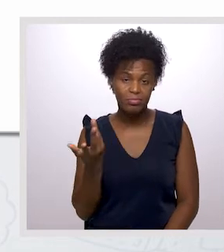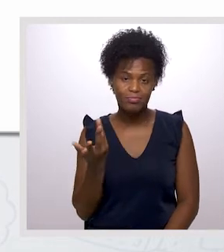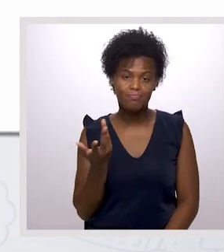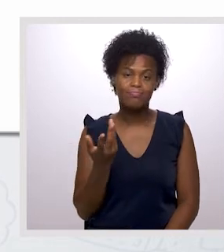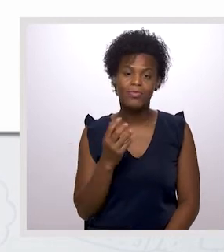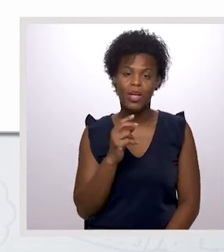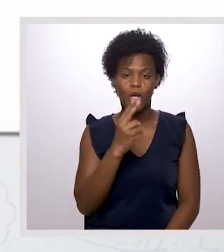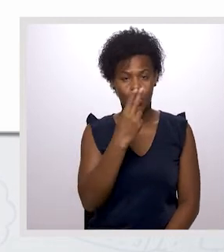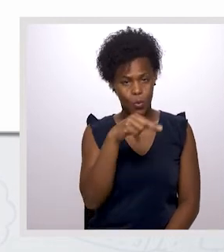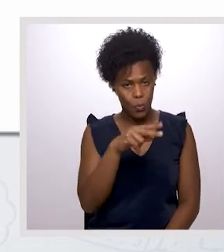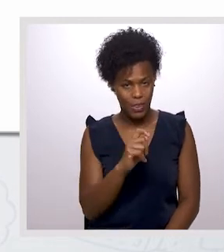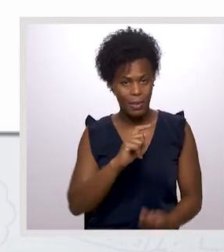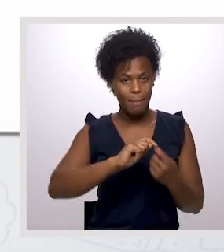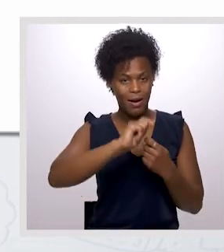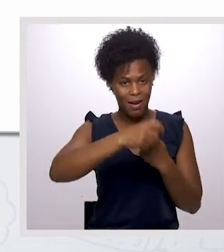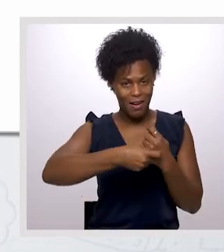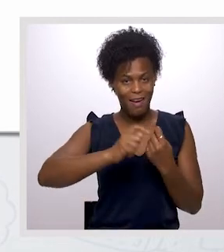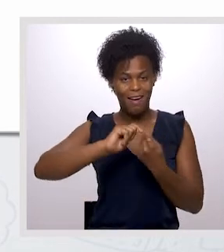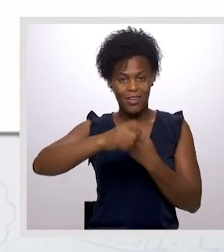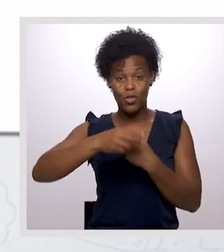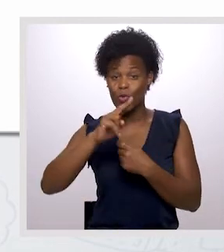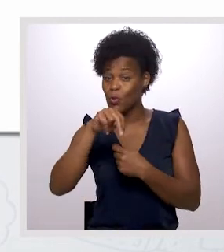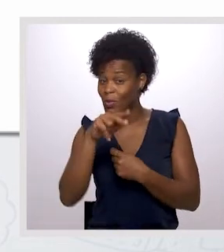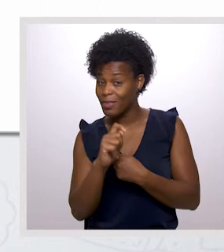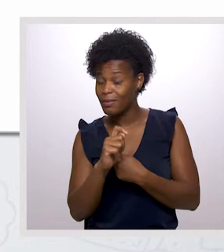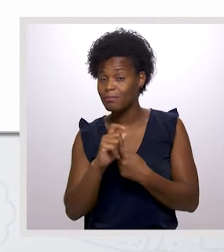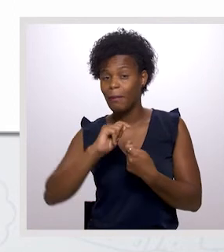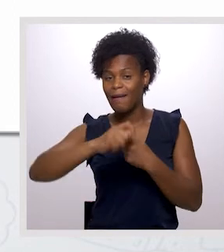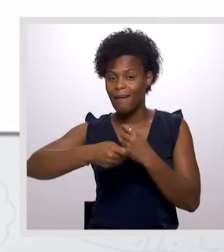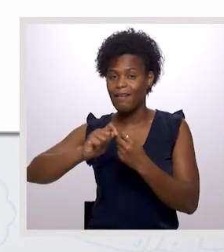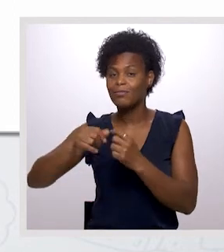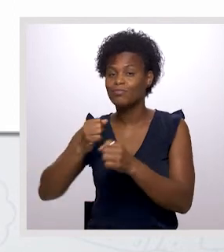une banane. Super. Et ensuite,